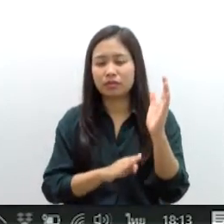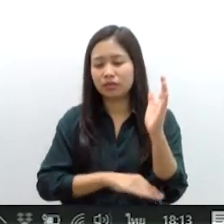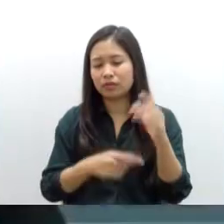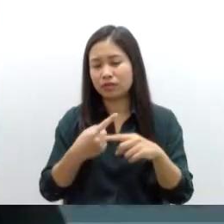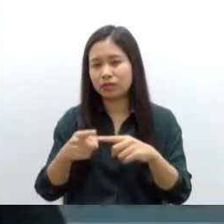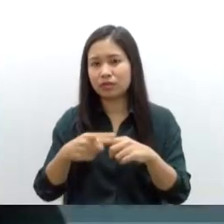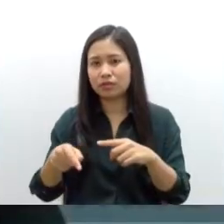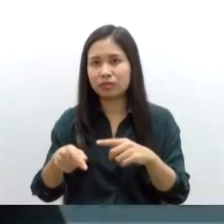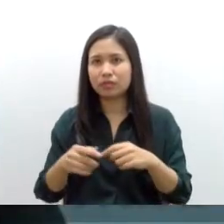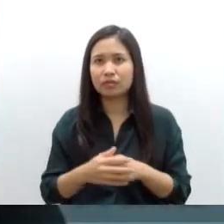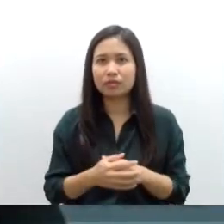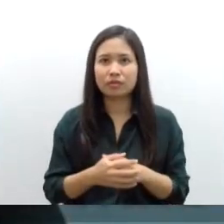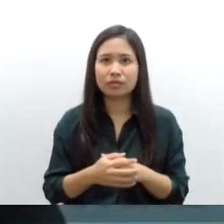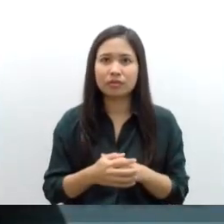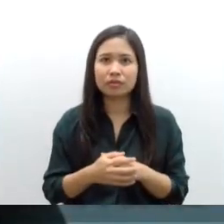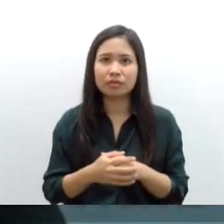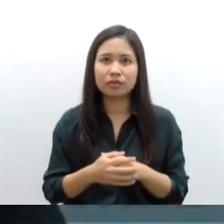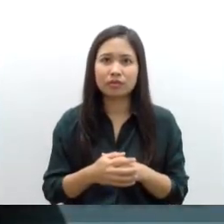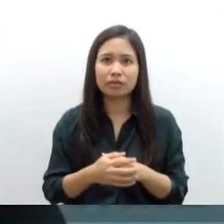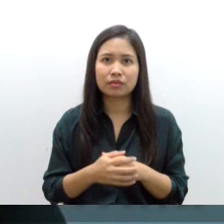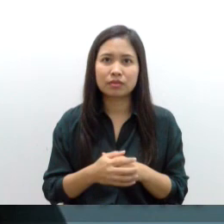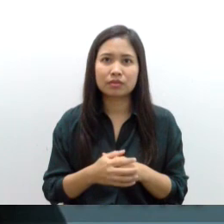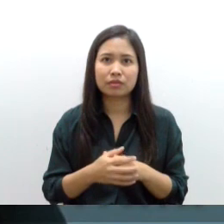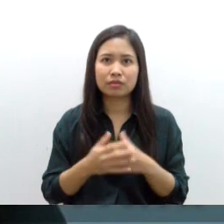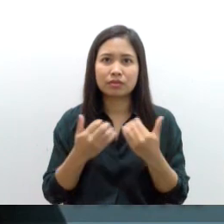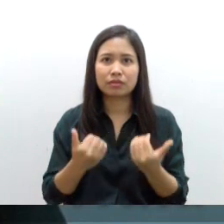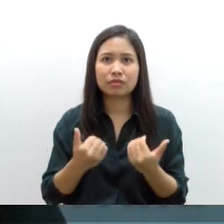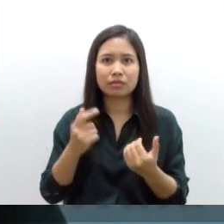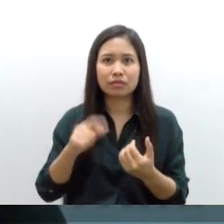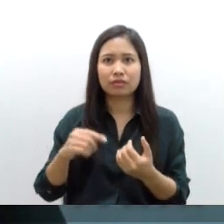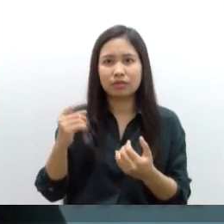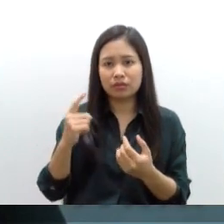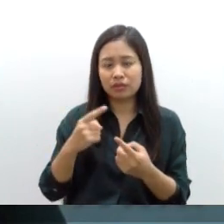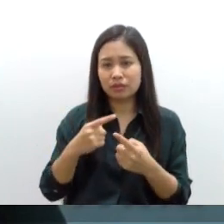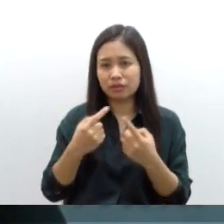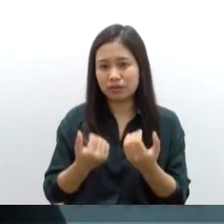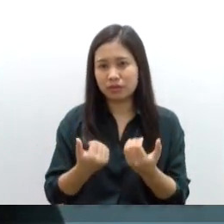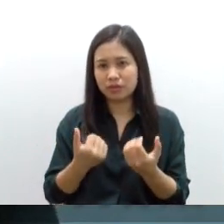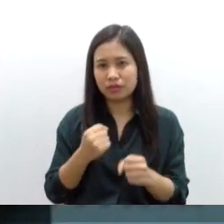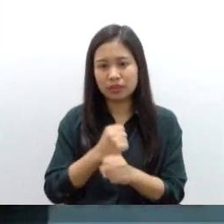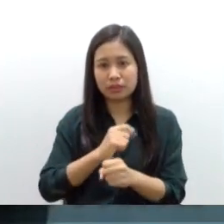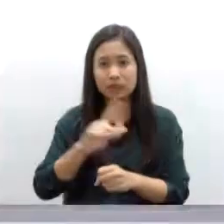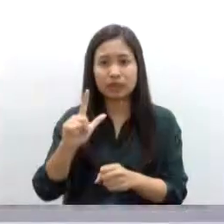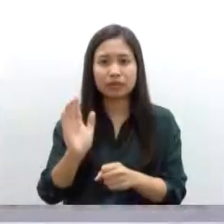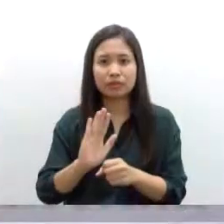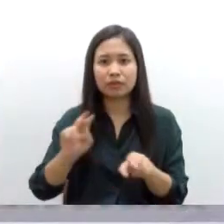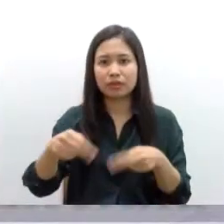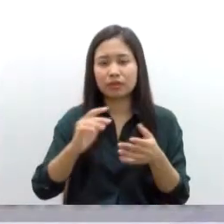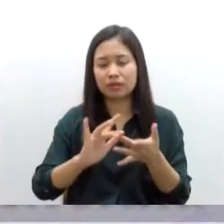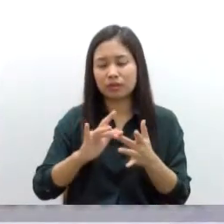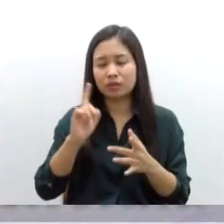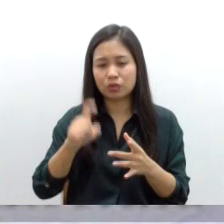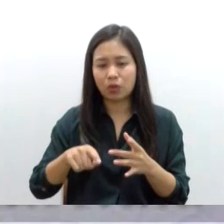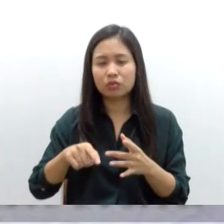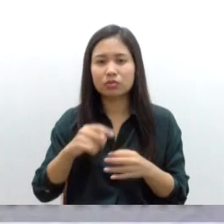ชียร์นะก็ทำได้เลยนะฮะทุกเรียนทำได้เลยเขตไหนทำได้เลยทำเลยนะฮะทำให้มากที่สุดเพ